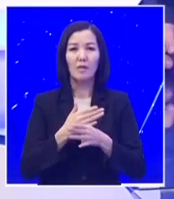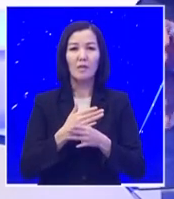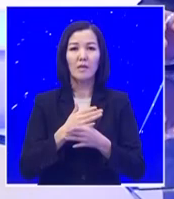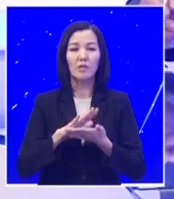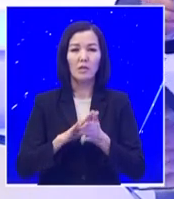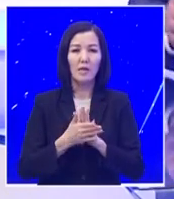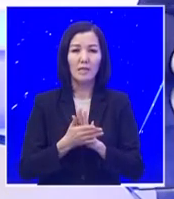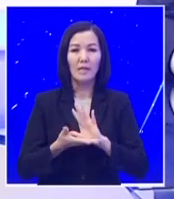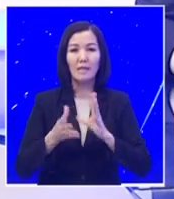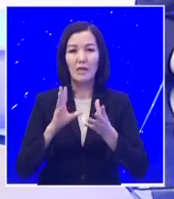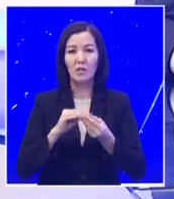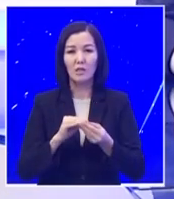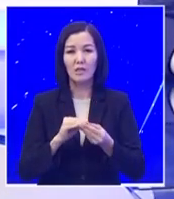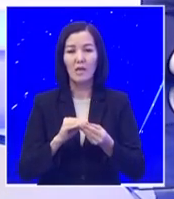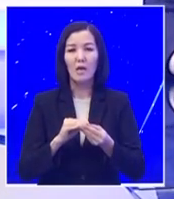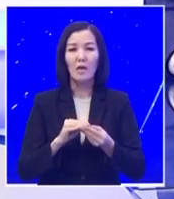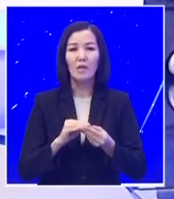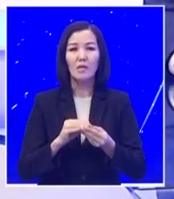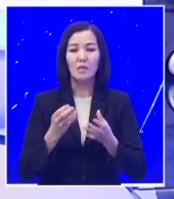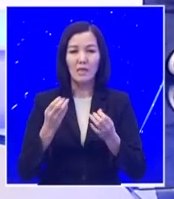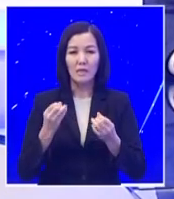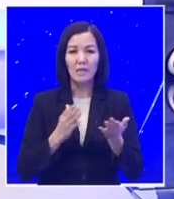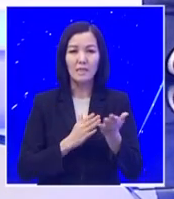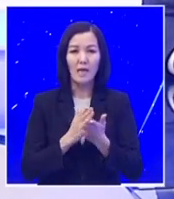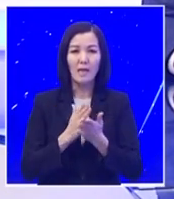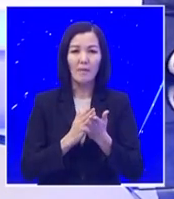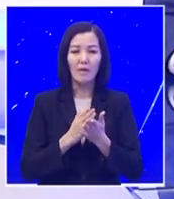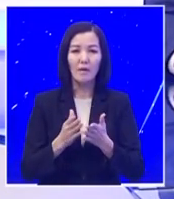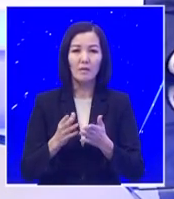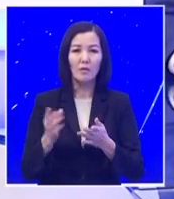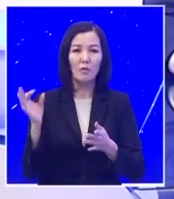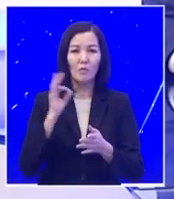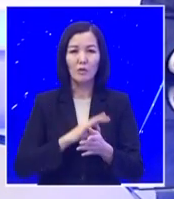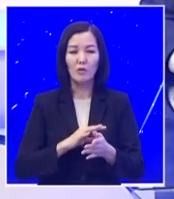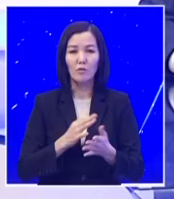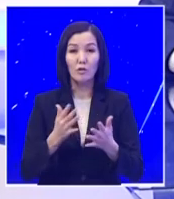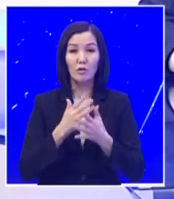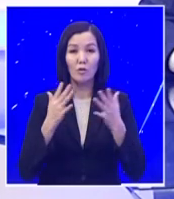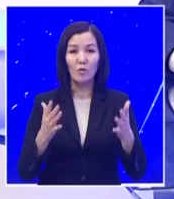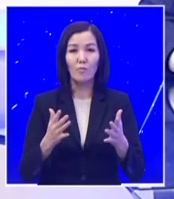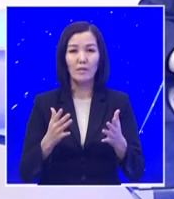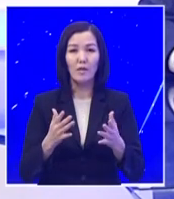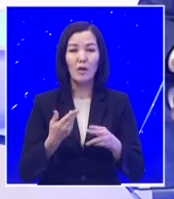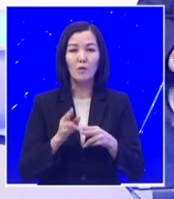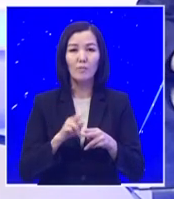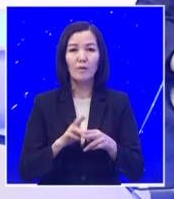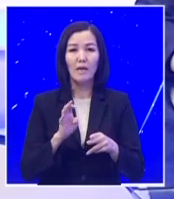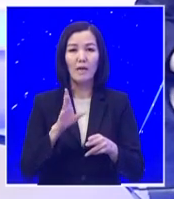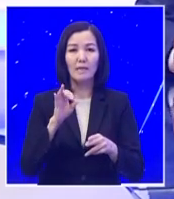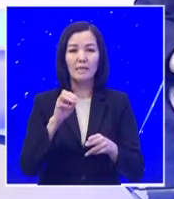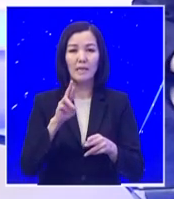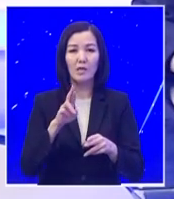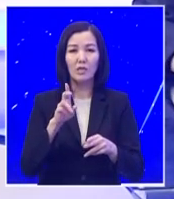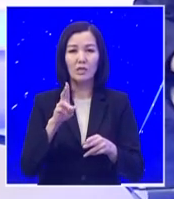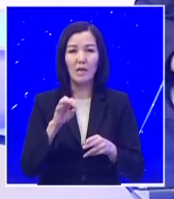отқан оң жағдайдың нәтижесі. Сонымен қатар бұған жекелеген сала мамандарының қосқан үлесі де ғымақты. Соның бірі